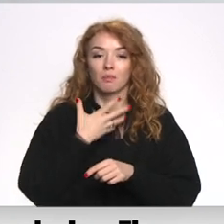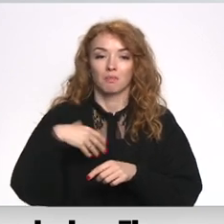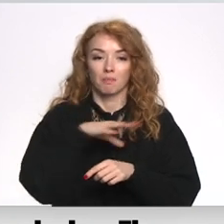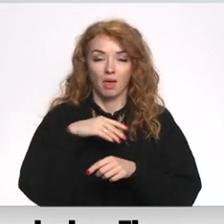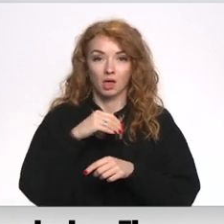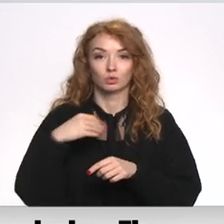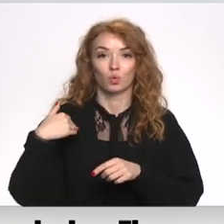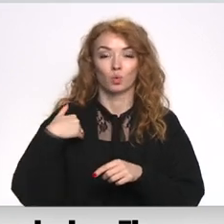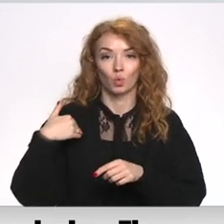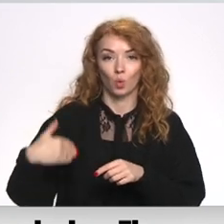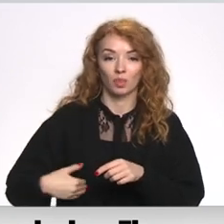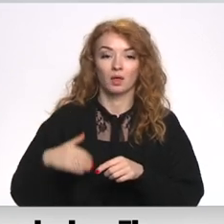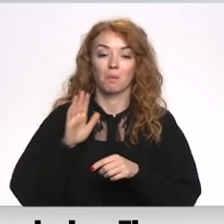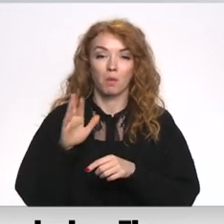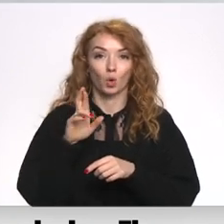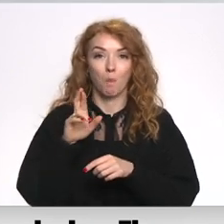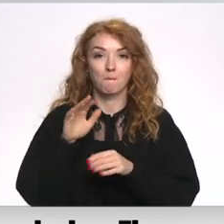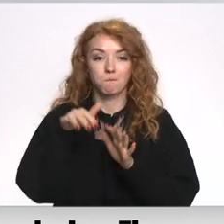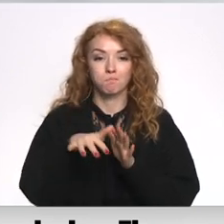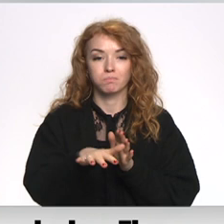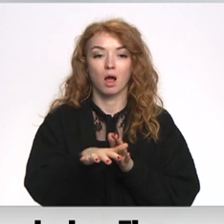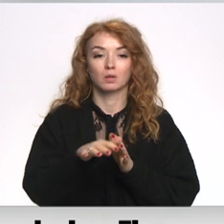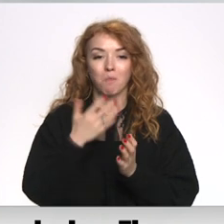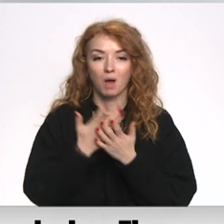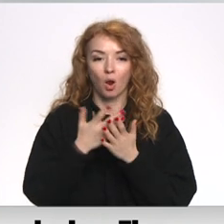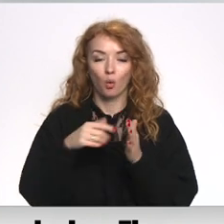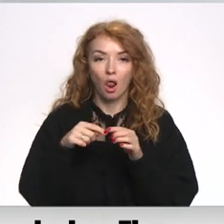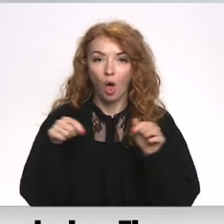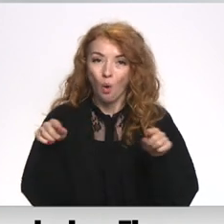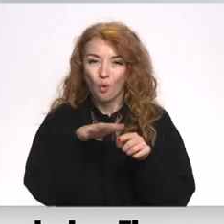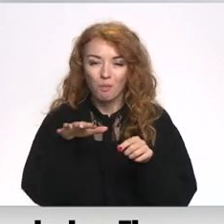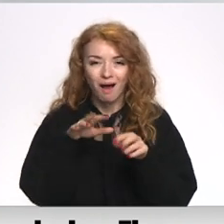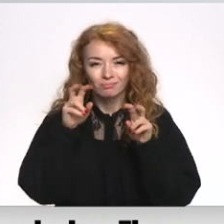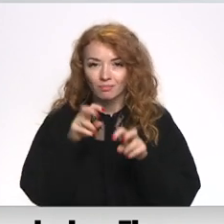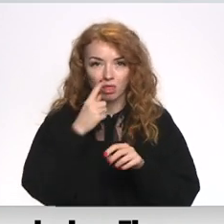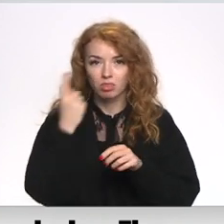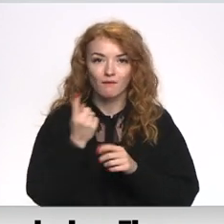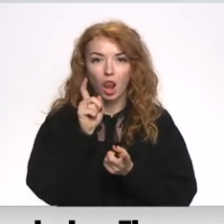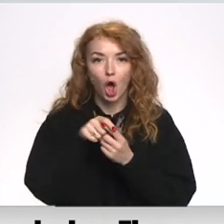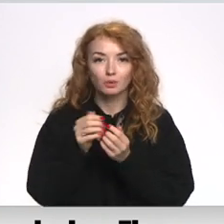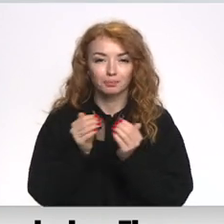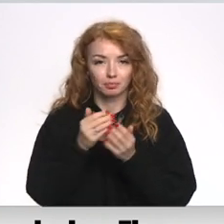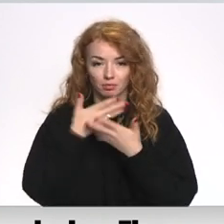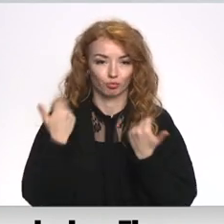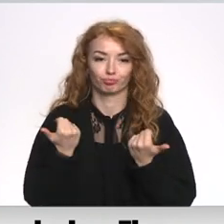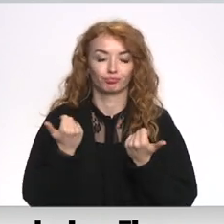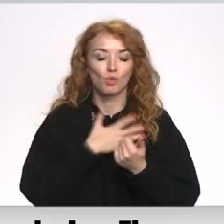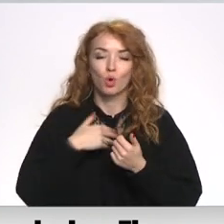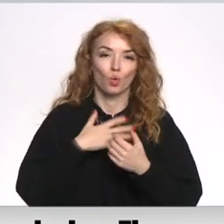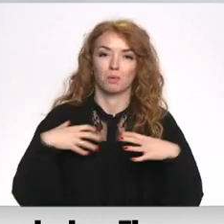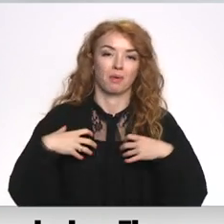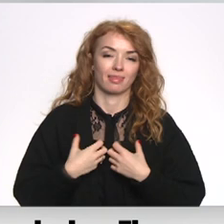mēs tā arī pie Rumbas ilgadīgā parauga laukumā nevienu lašu mazu šogad nenoķērām. Ir gaušām